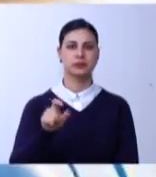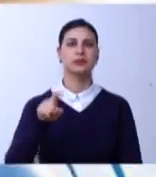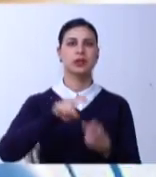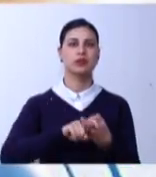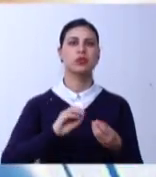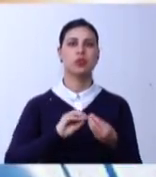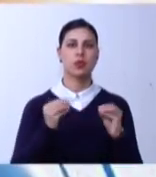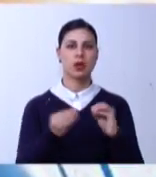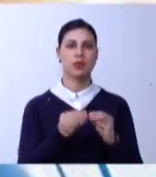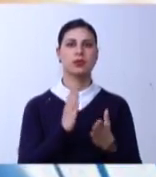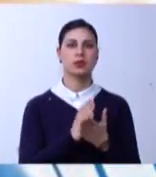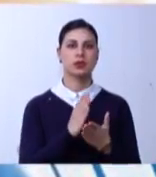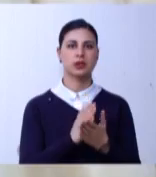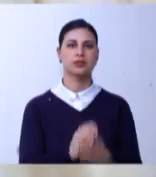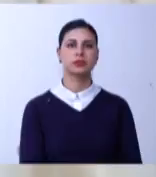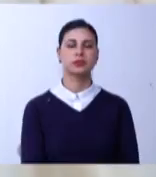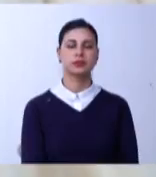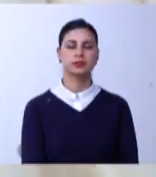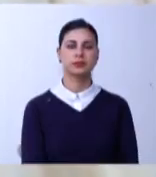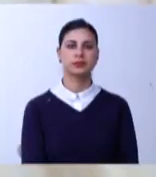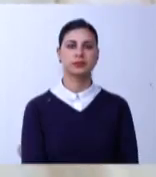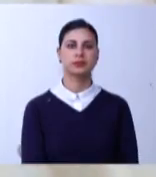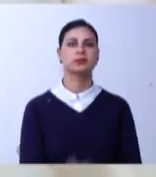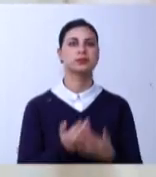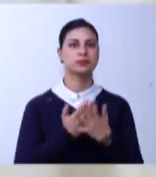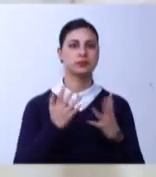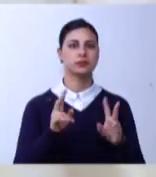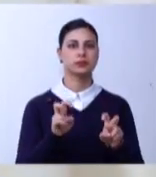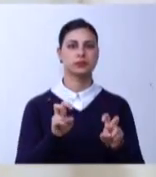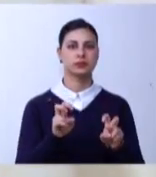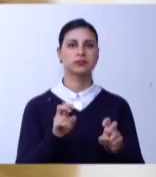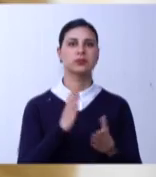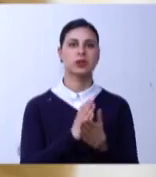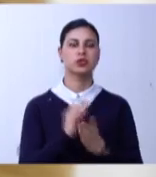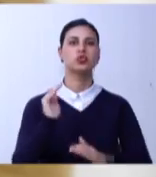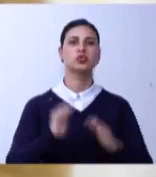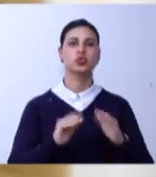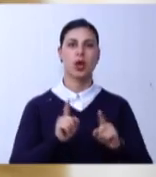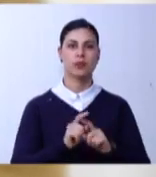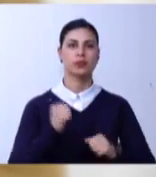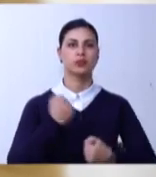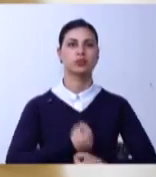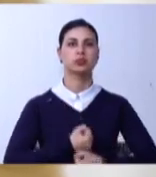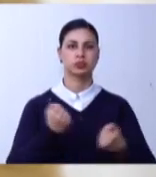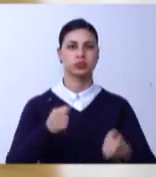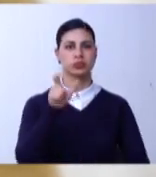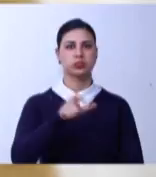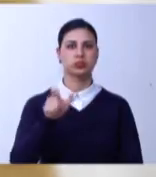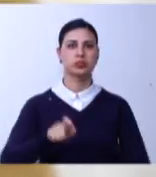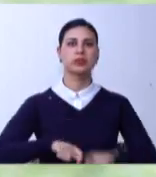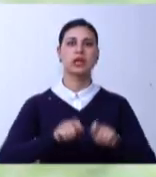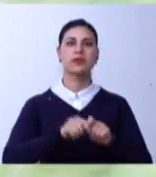დაკავშირებული პრობლემები გაქვთ, სქესობრივი ლტოლვა დაგიქვეითდათ, სულ ხშიათ და წონაში სწრაფად იმატებთ, გაგერღვათ